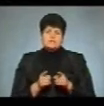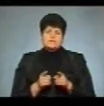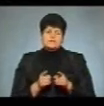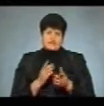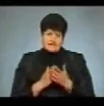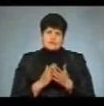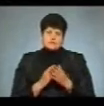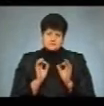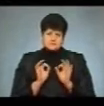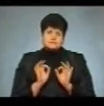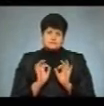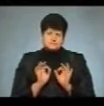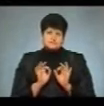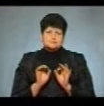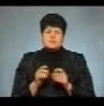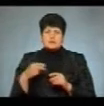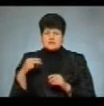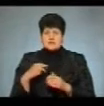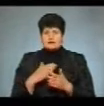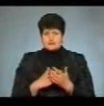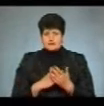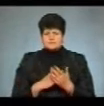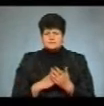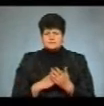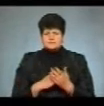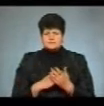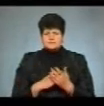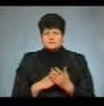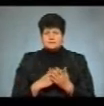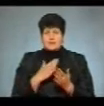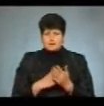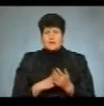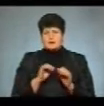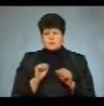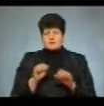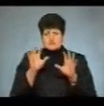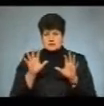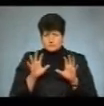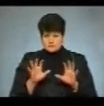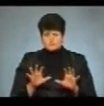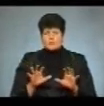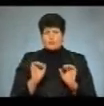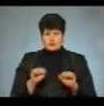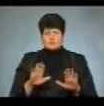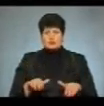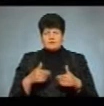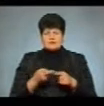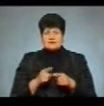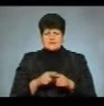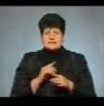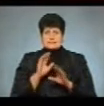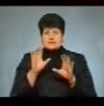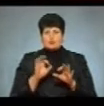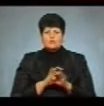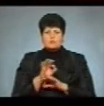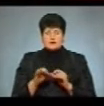це дійсно є доцільним, тому що президент є має право законодавчої ініціативи, тобто він може подавати такі законопроекти,